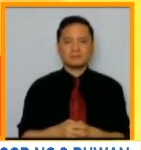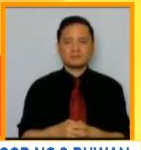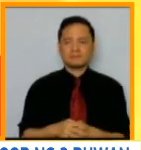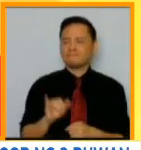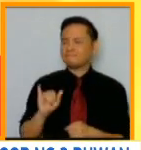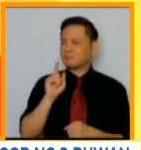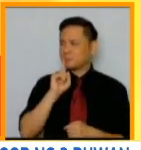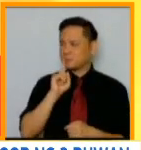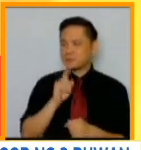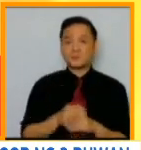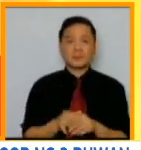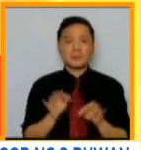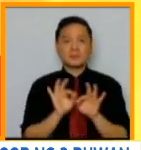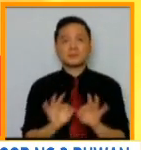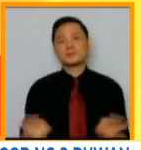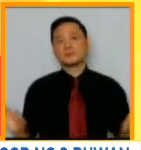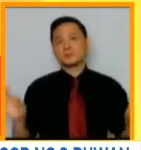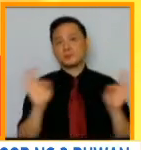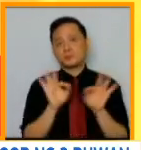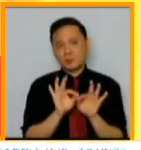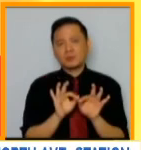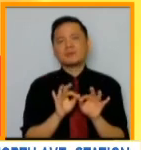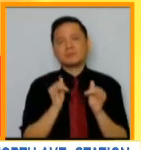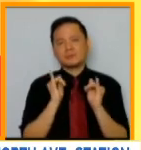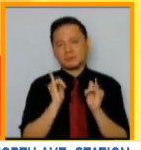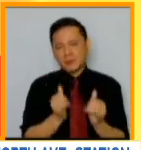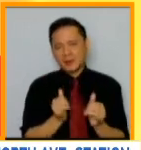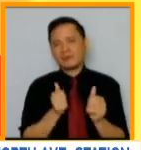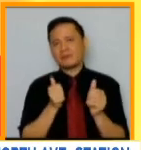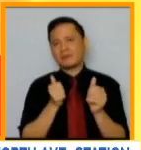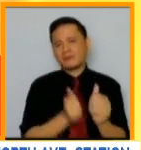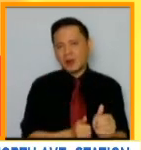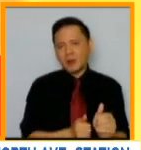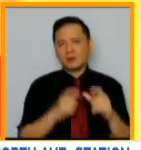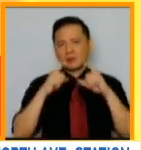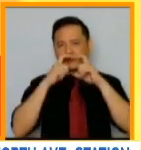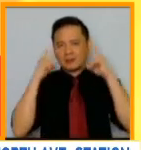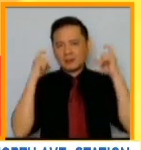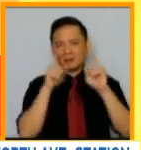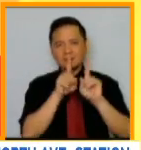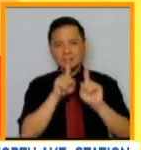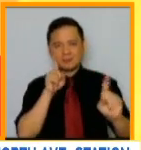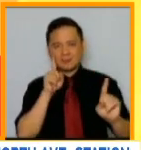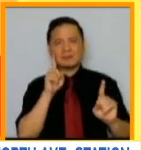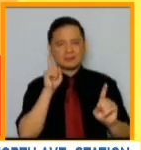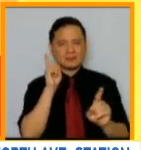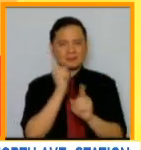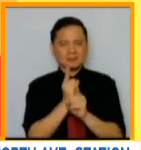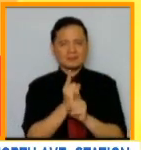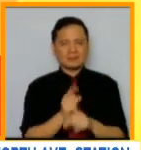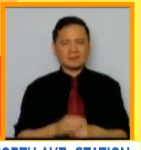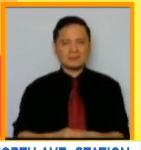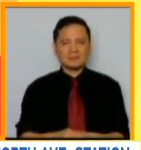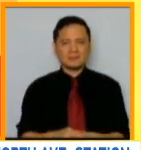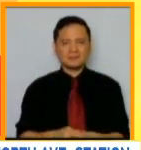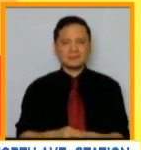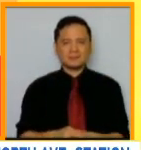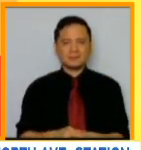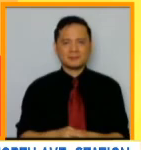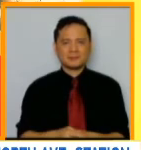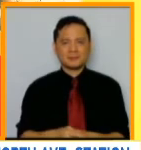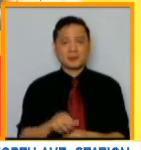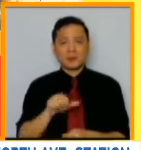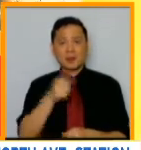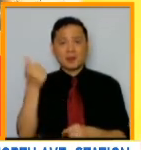yung pagsunod pa rin natin doon sa mga minimum health protocol, di ba? Yung pa rin naman. Eh, ito kaya, sang-ayon kaya yung mga kababayan natin